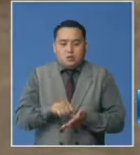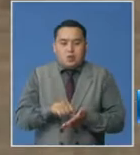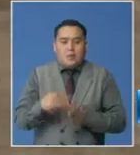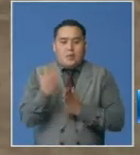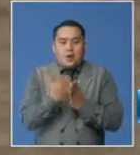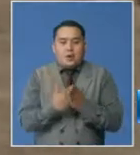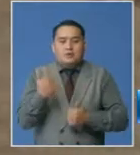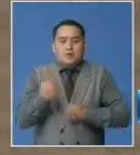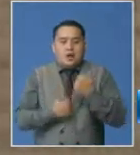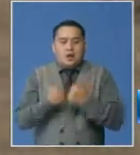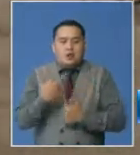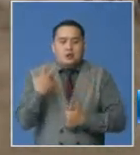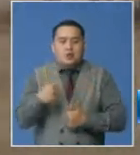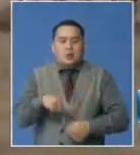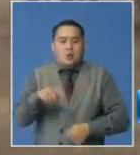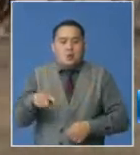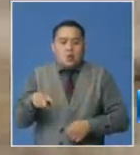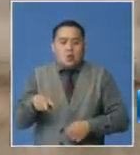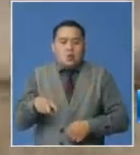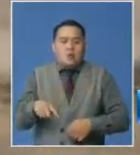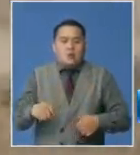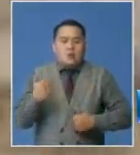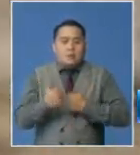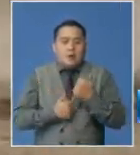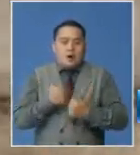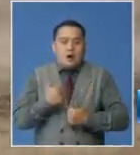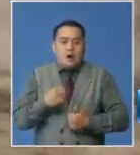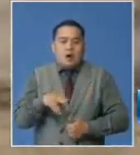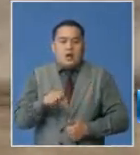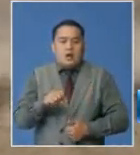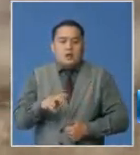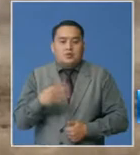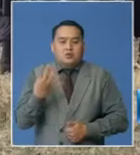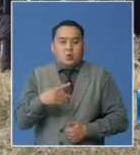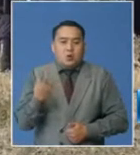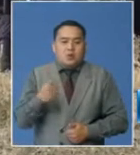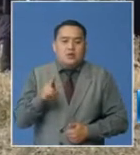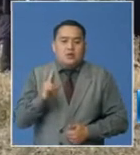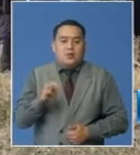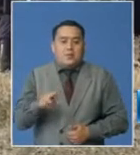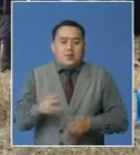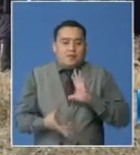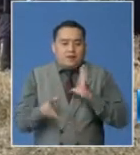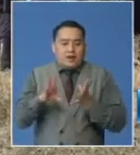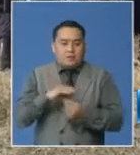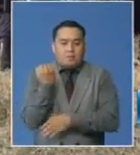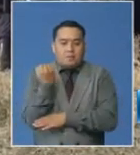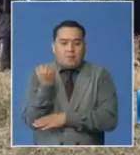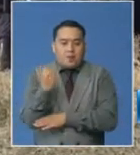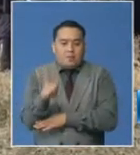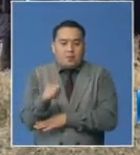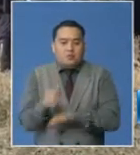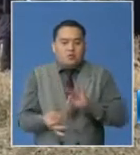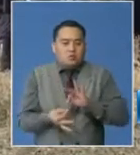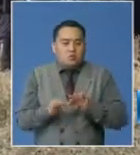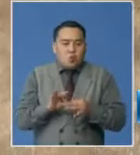Программа состязания состояла из трех номинаций. Острая и упорная борьба шла в Алман-Байке на 41 километр. В результате победителем самой длинной и самой